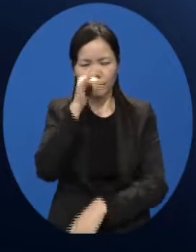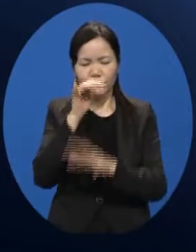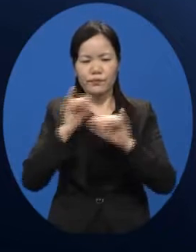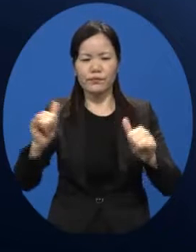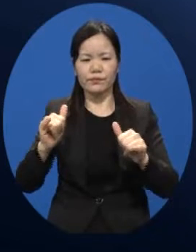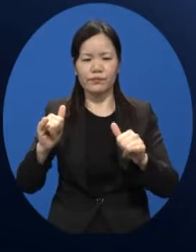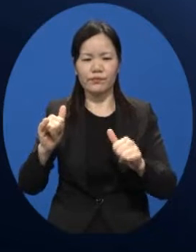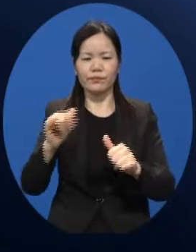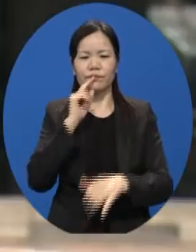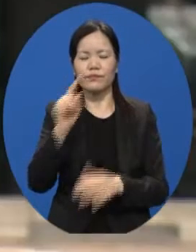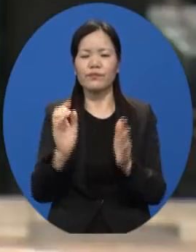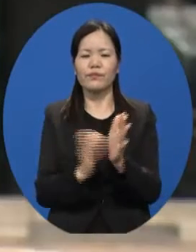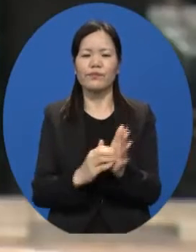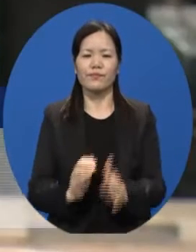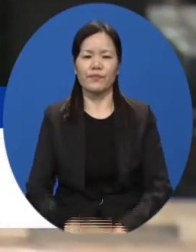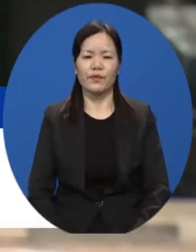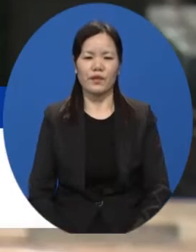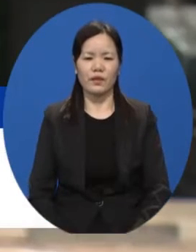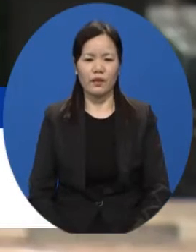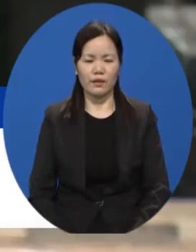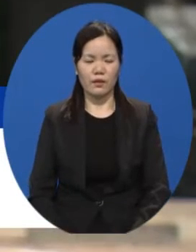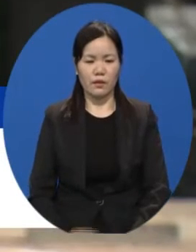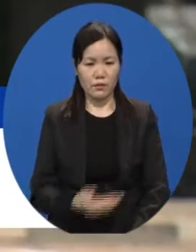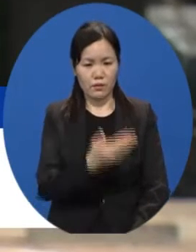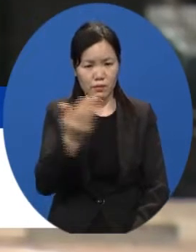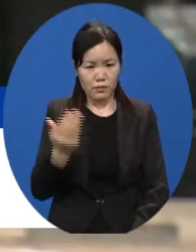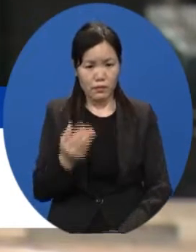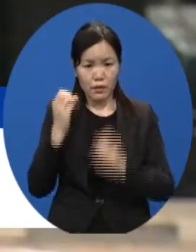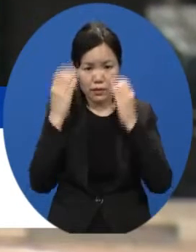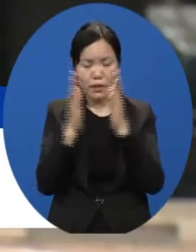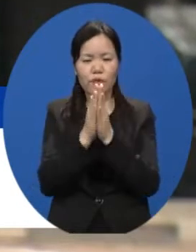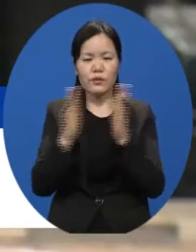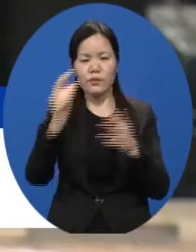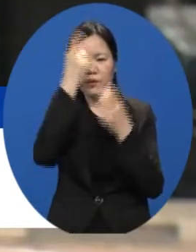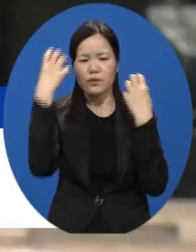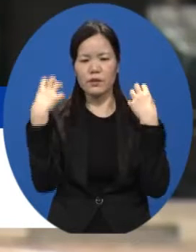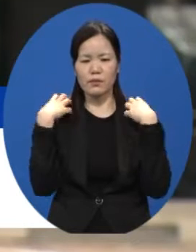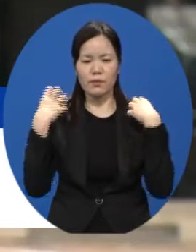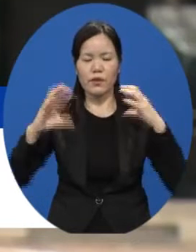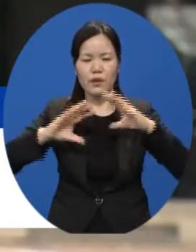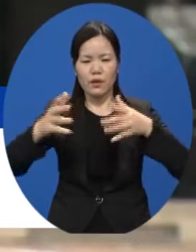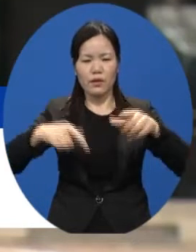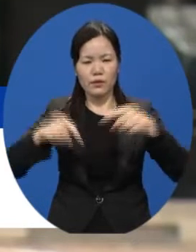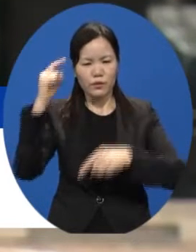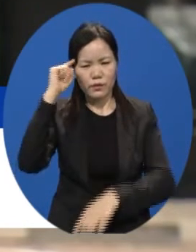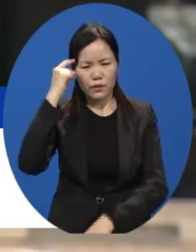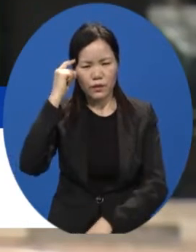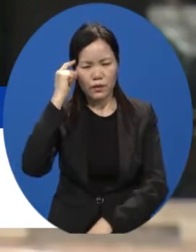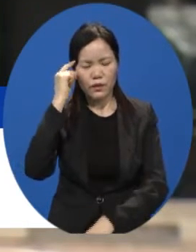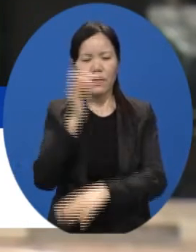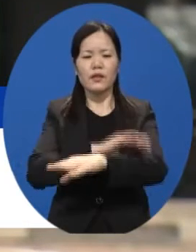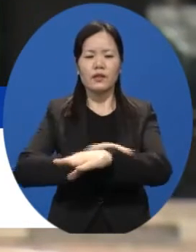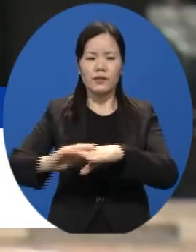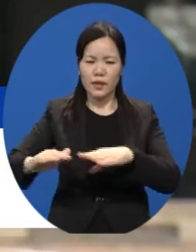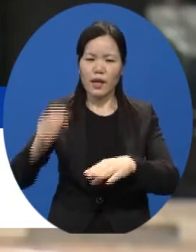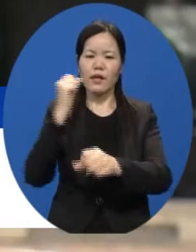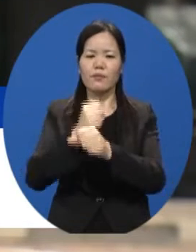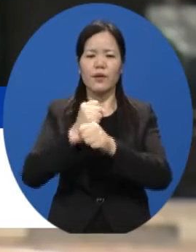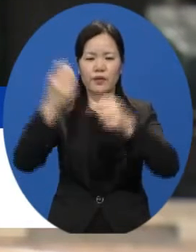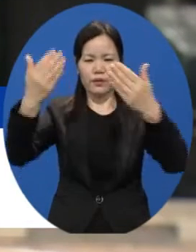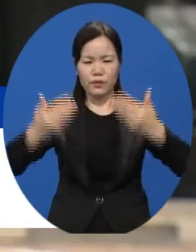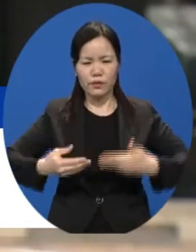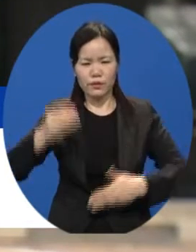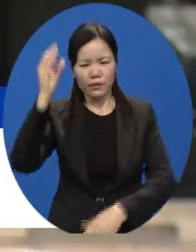인사라고 자신했습니다. 이분들이 새로 출범하는 정부의 국정 철학을 제대로